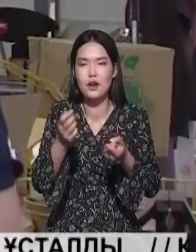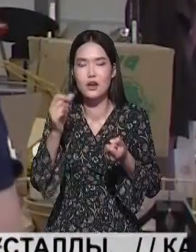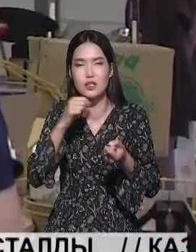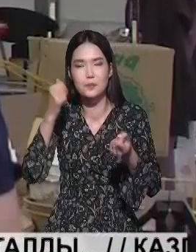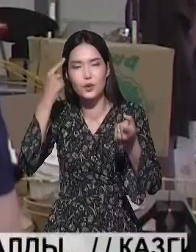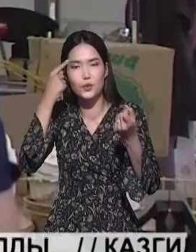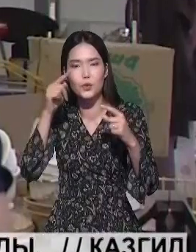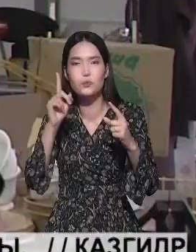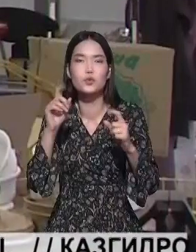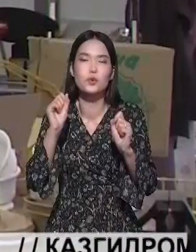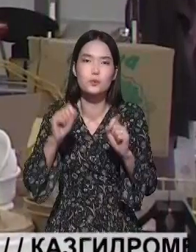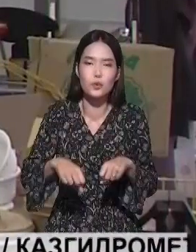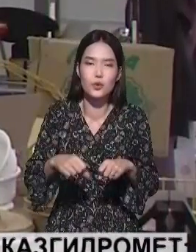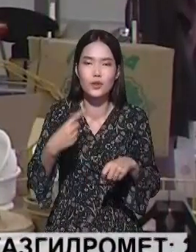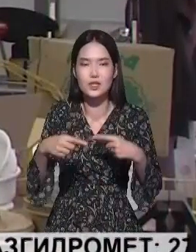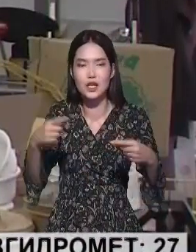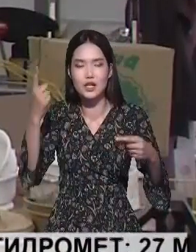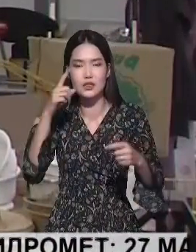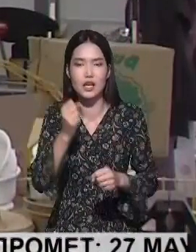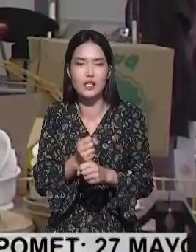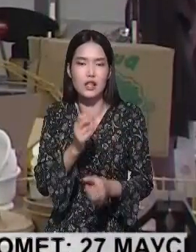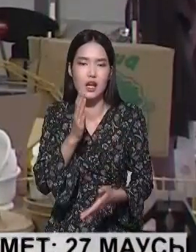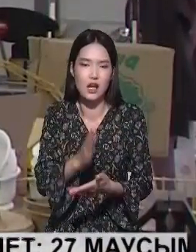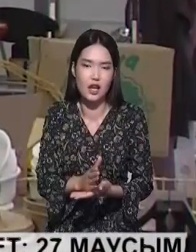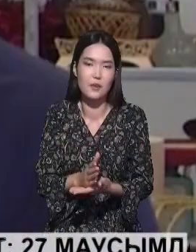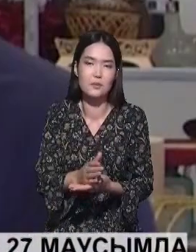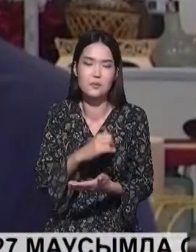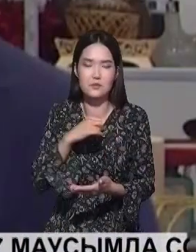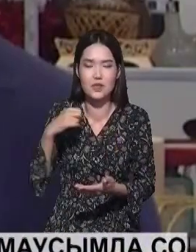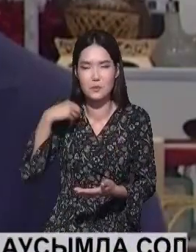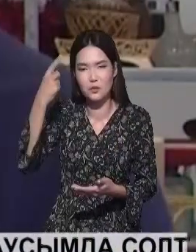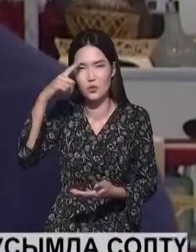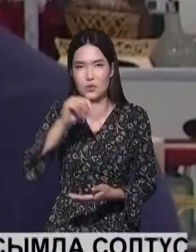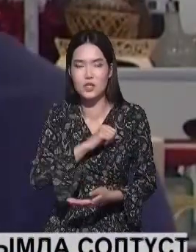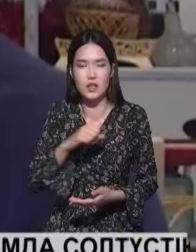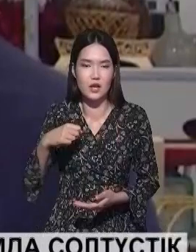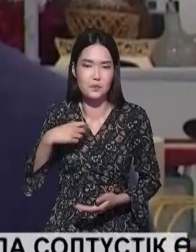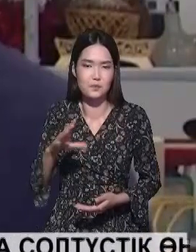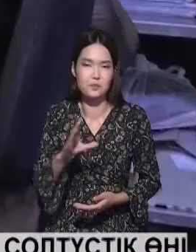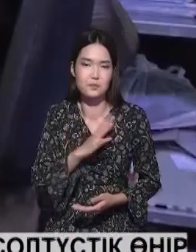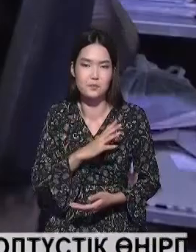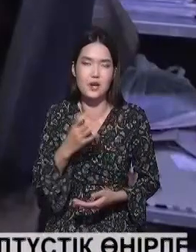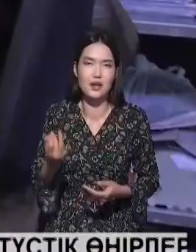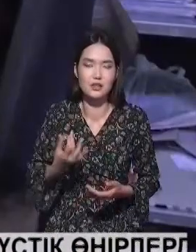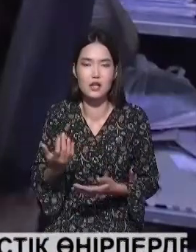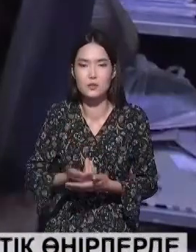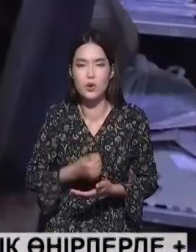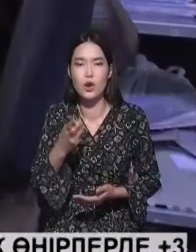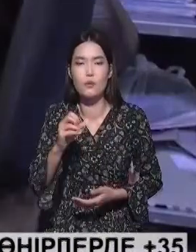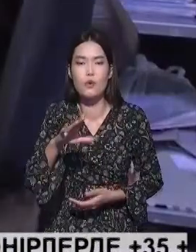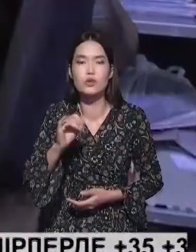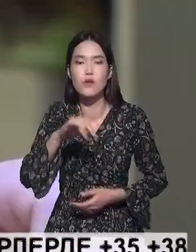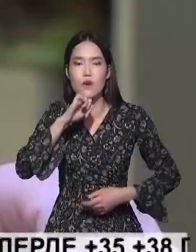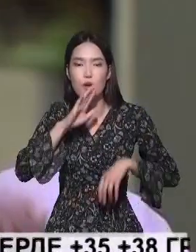жылан ішінен өзі билеп шығу керек. Сондай ойлап тапқанбыз, көңілімізден шығып жатады, бәрі жақсы келсе. Бутафор мамандығы